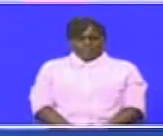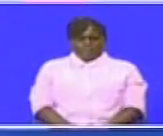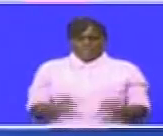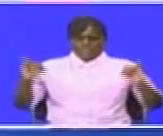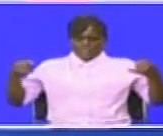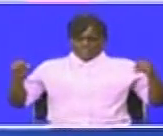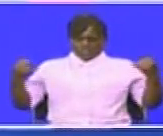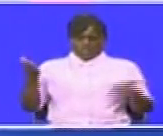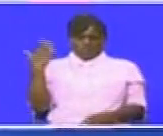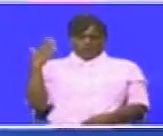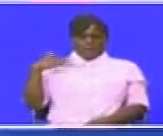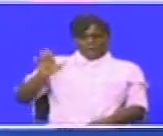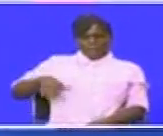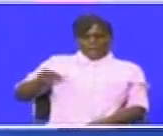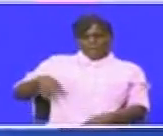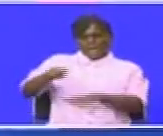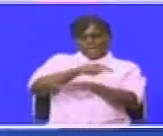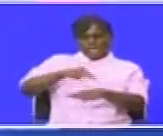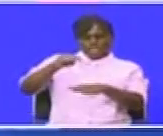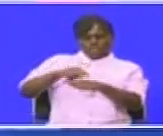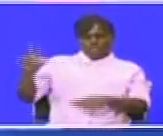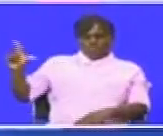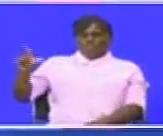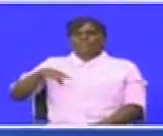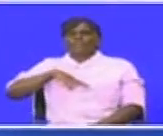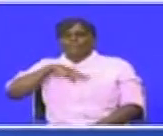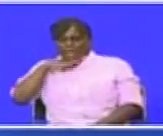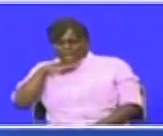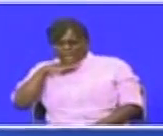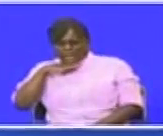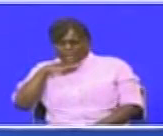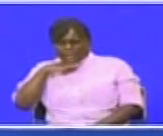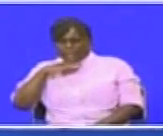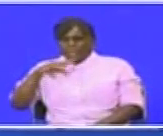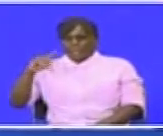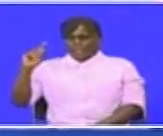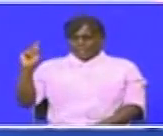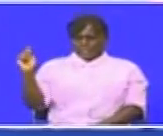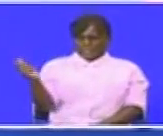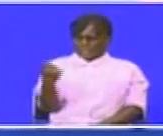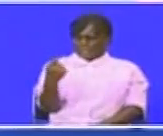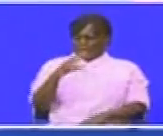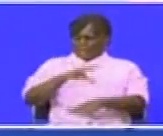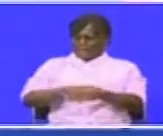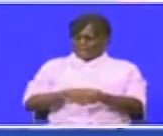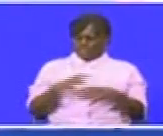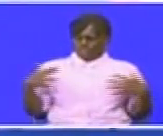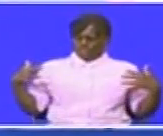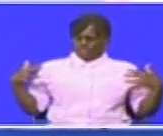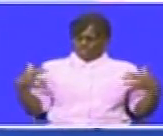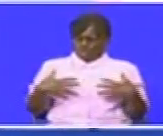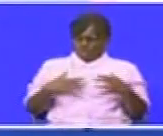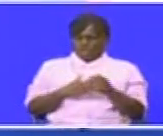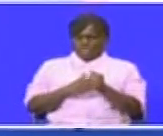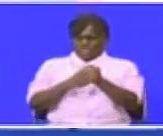Taarifa kuwa aliyekuwa mama wa taifa Mama Lucy Kibaki ameaga dunia zilipokelewa nchini kwa huzuni kubwa, huku